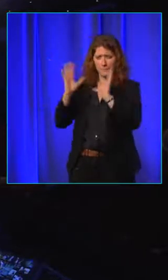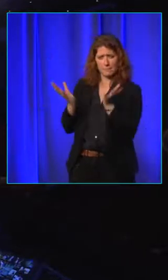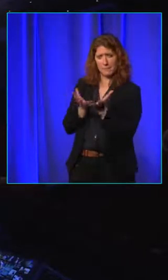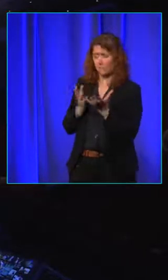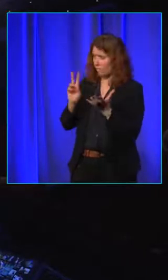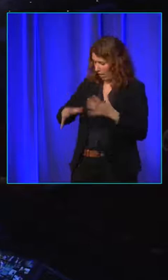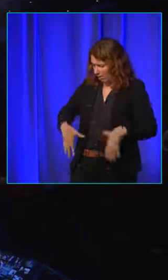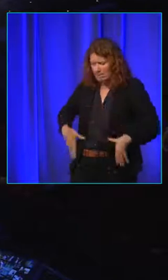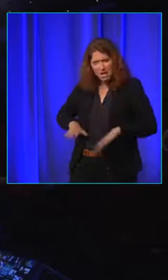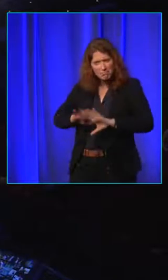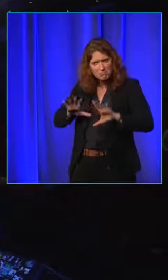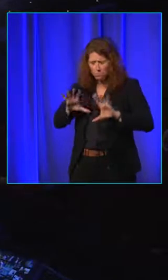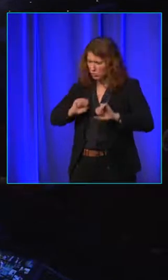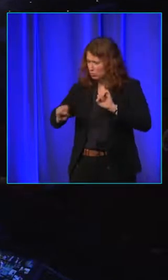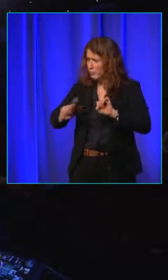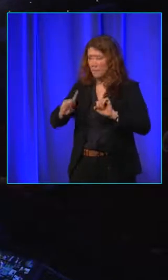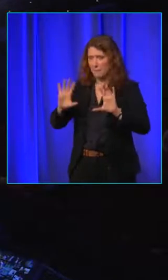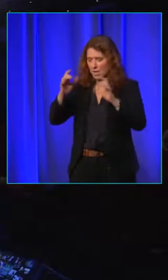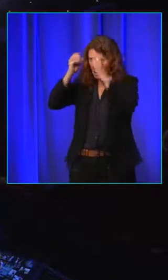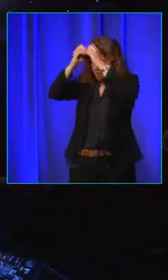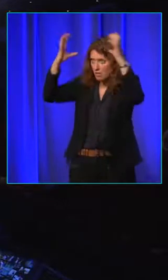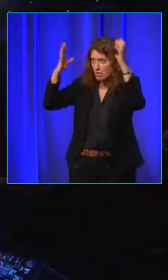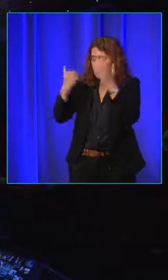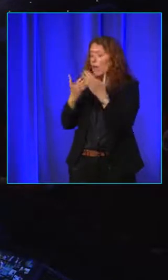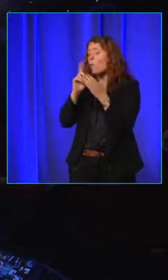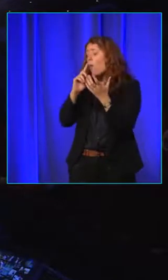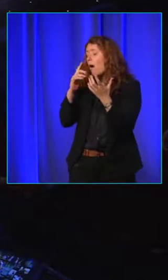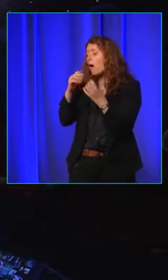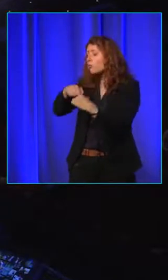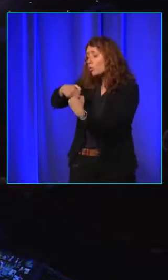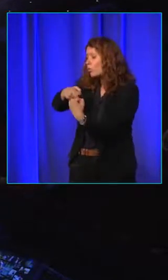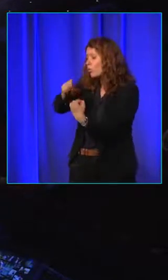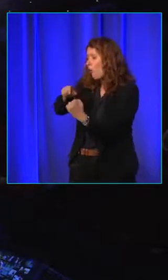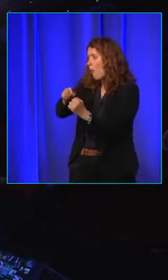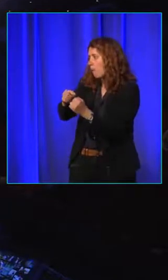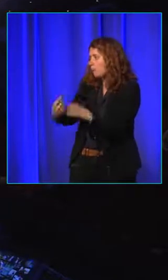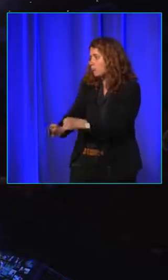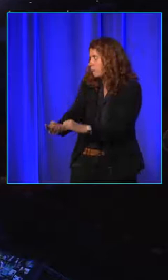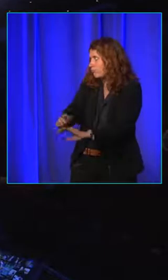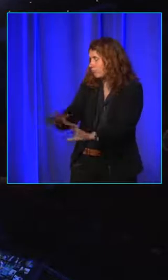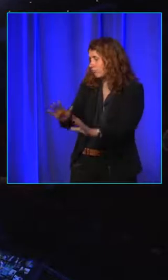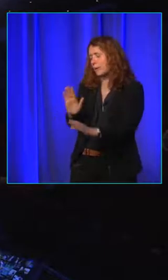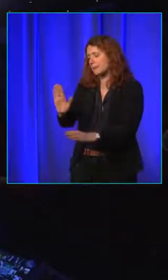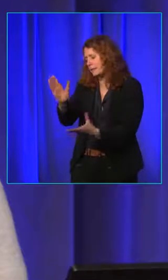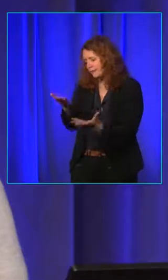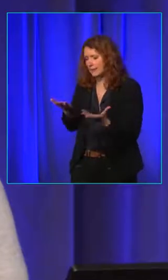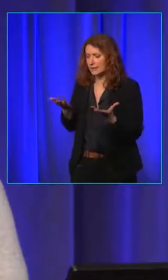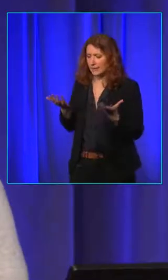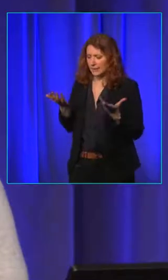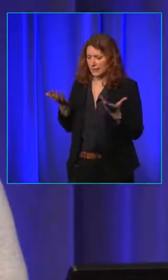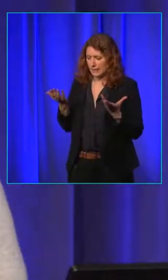tout ce qui est bassin, pour pas bouger le genou, parce que moi c'est au genou, croisé c'est peut-être au genou. Et en